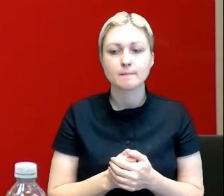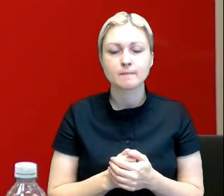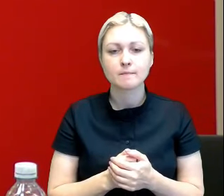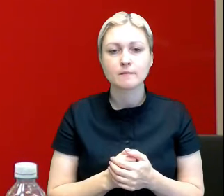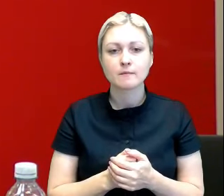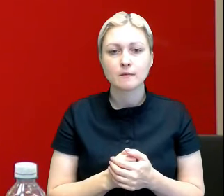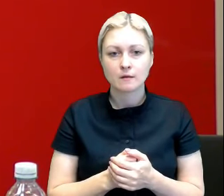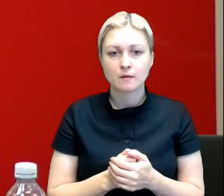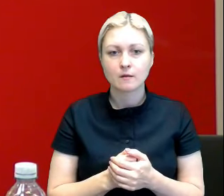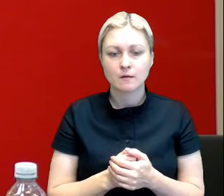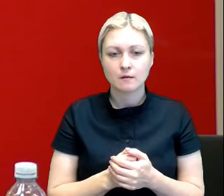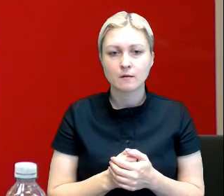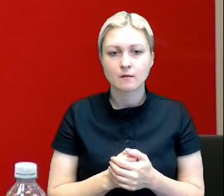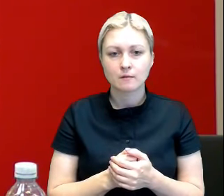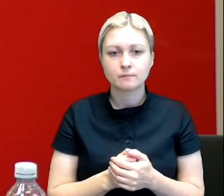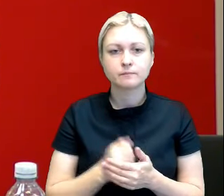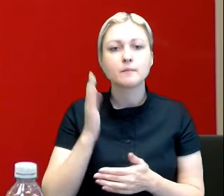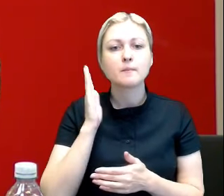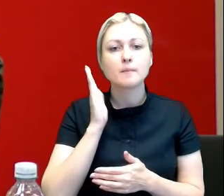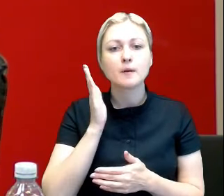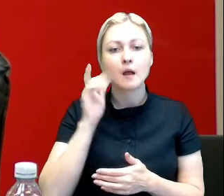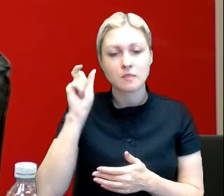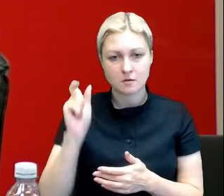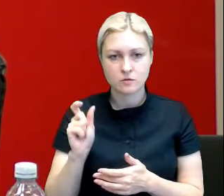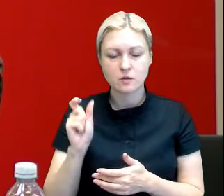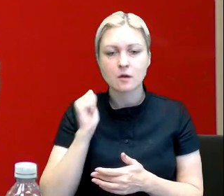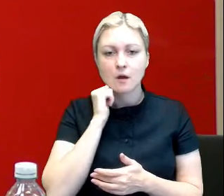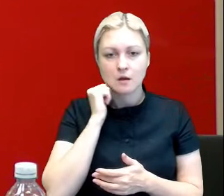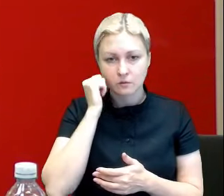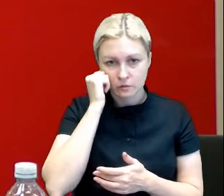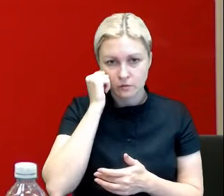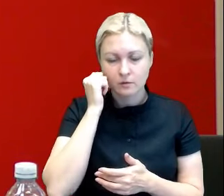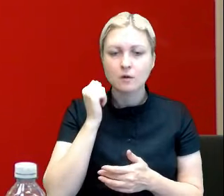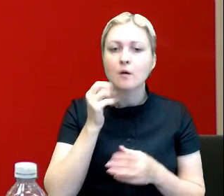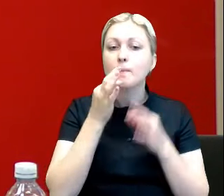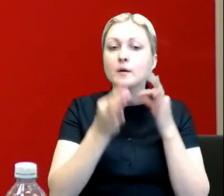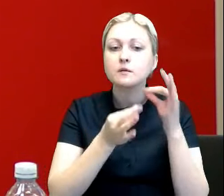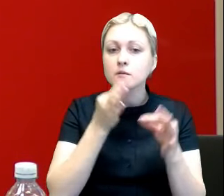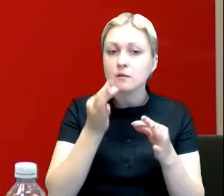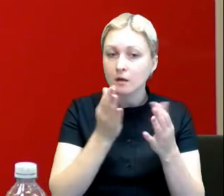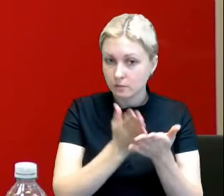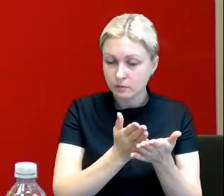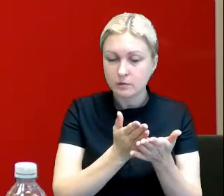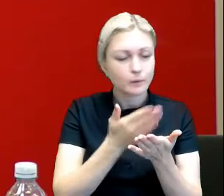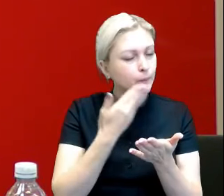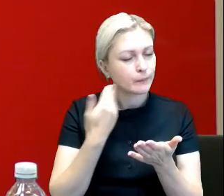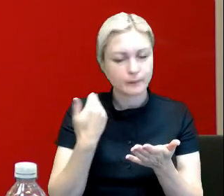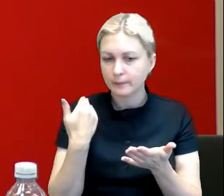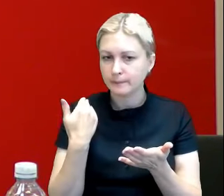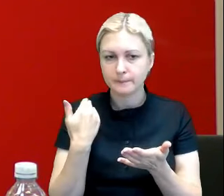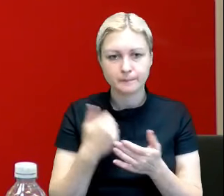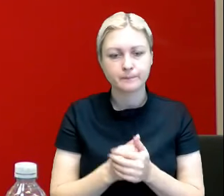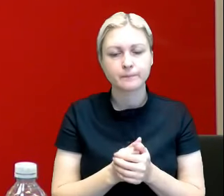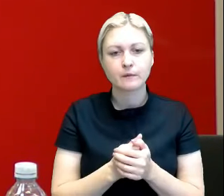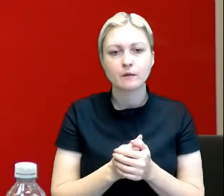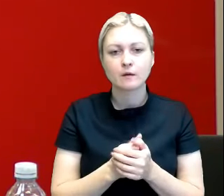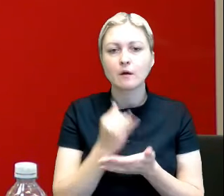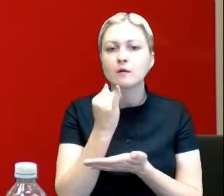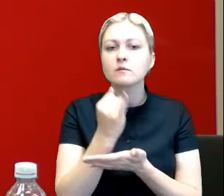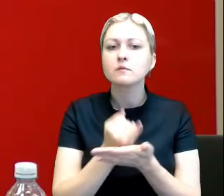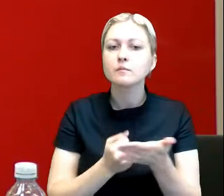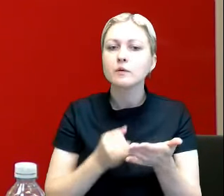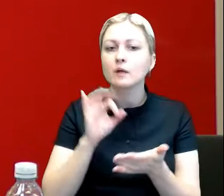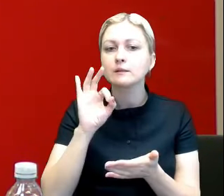taip ir neteko atsakyti pasisakymų gal būtų pasisakymų nėra tai kviečiu atsiprašau saulius